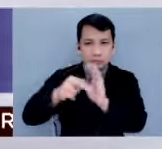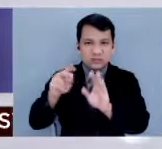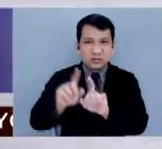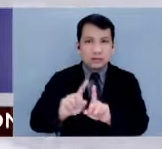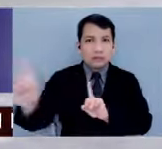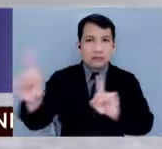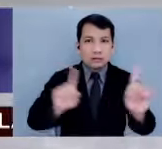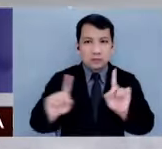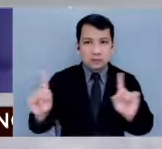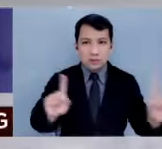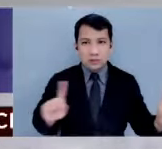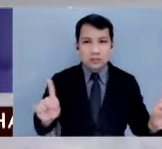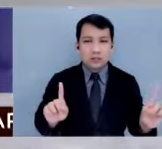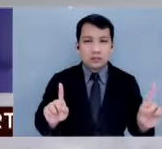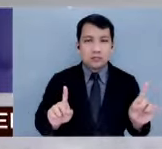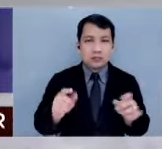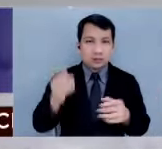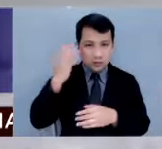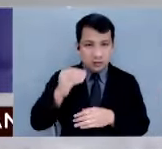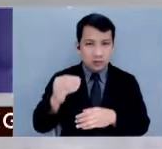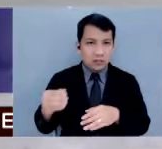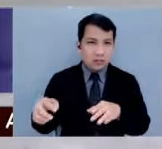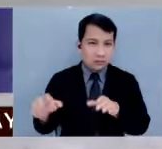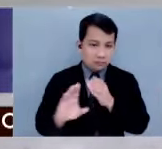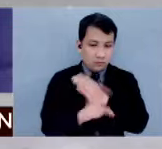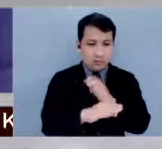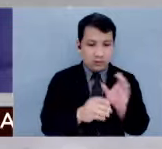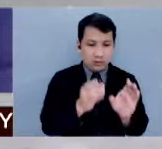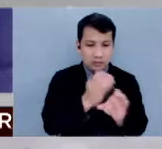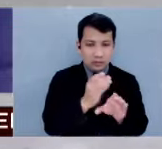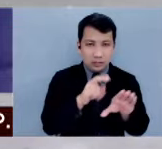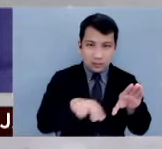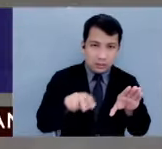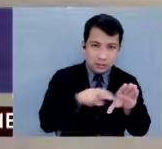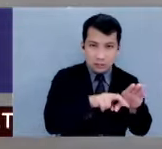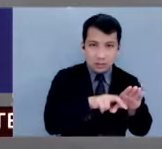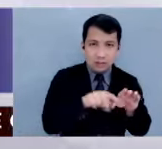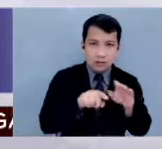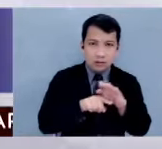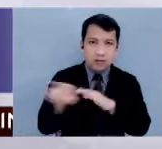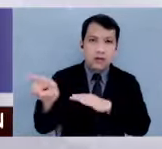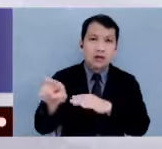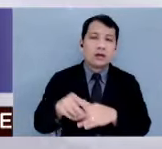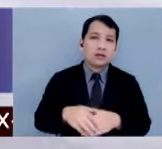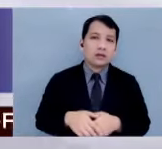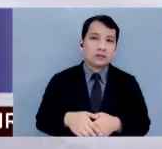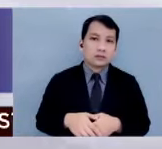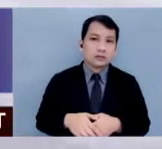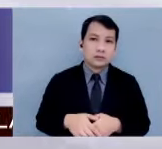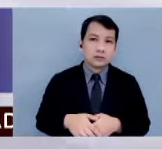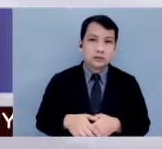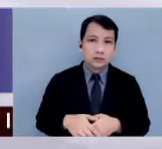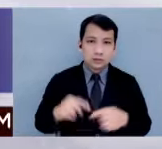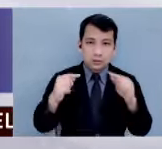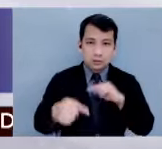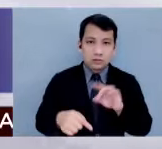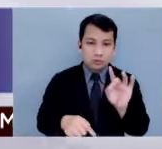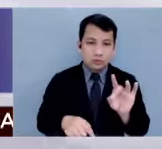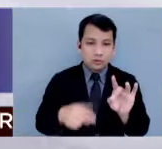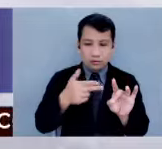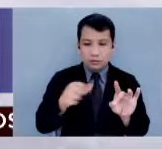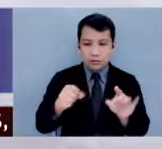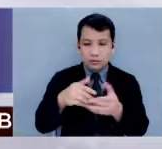tao. Nagtakbuhan din ang mga armadong lalaki pabalik sa kanilang kotse at saka tumakas. Sugatan sa pamamaril ang 8 high school students na edad 15